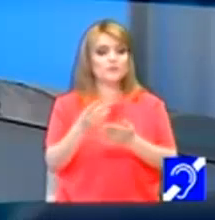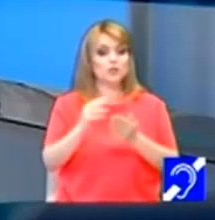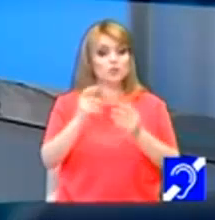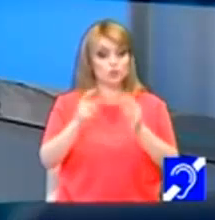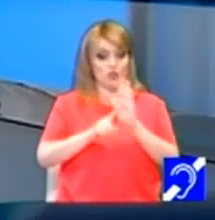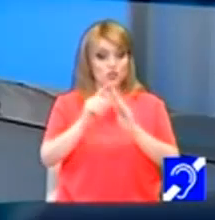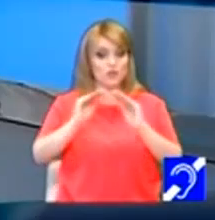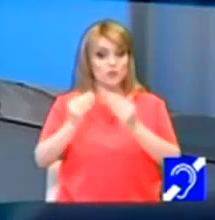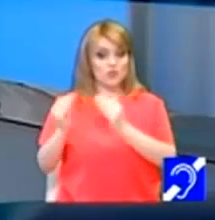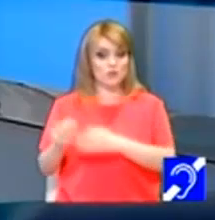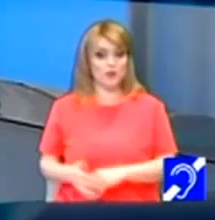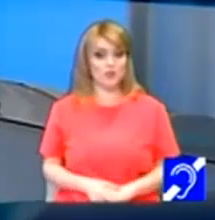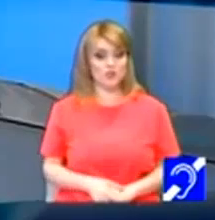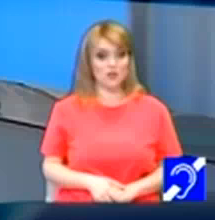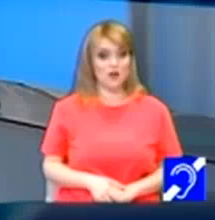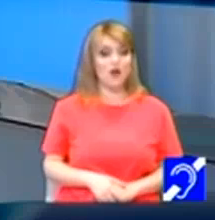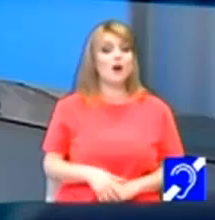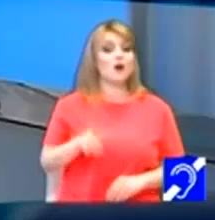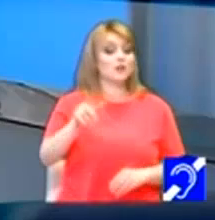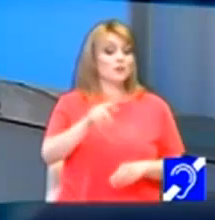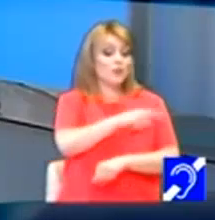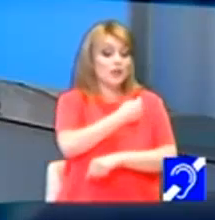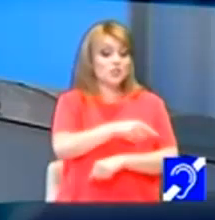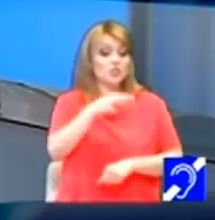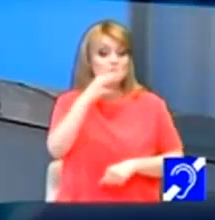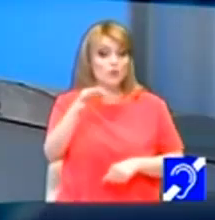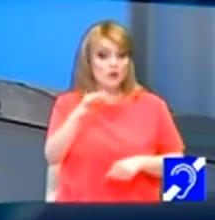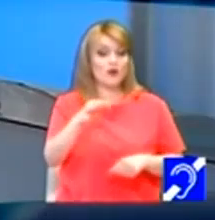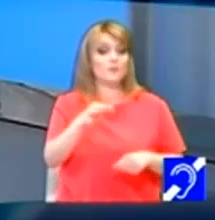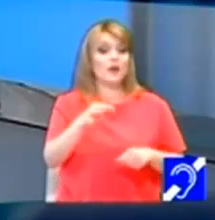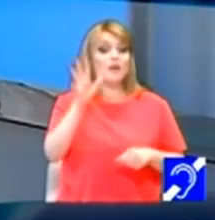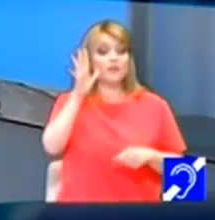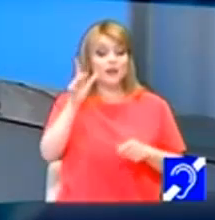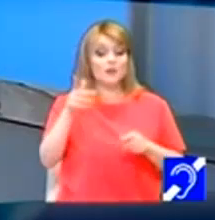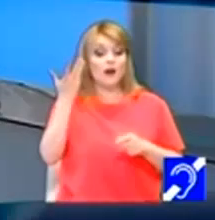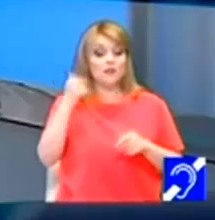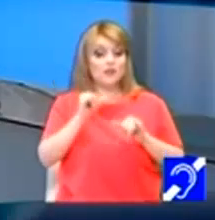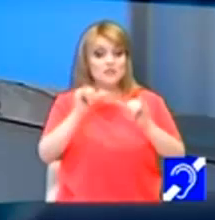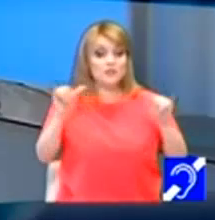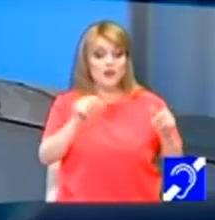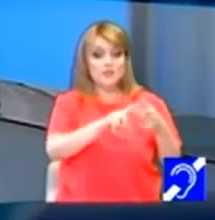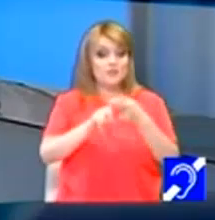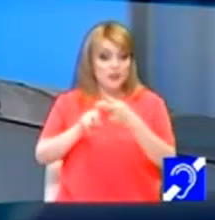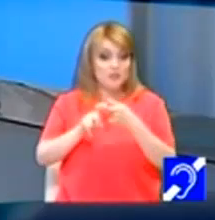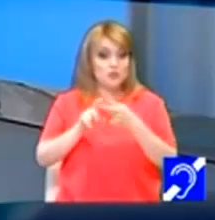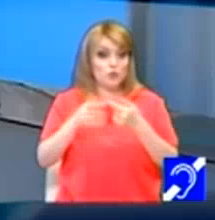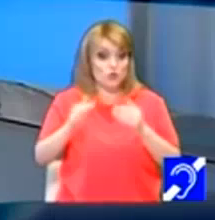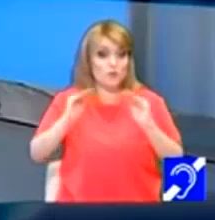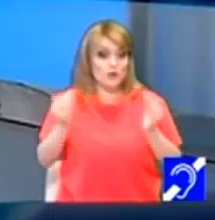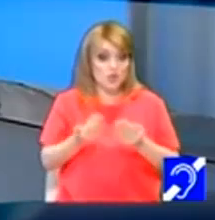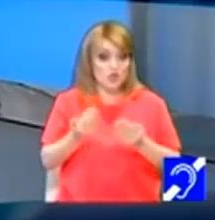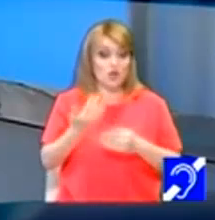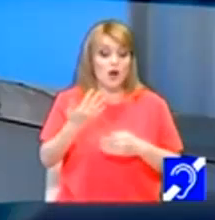moment. Medicii spun și că perioada de incubație a virusului s-a scurtat și în medie este de 5 zile până când bolnavul are primele